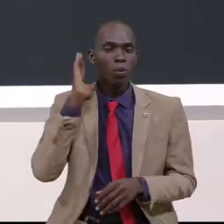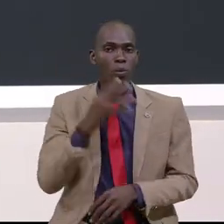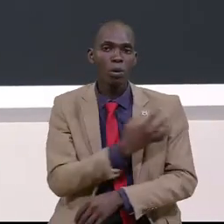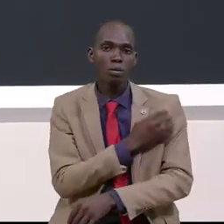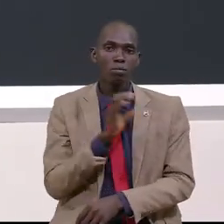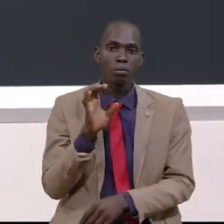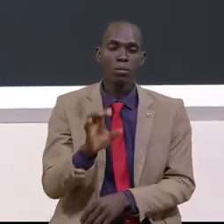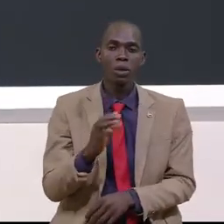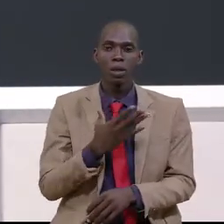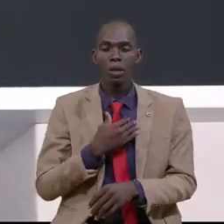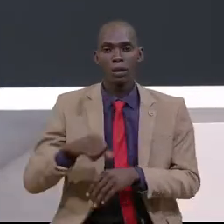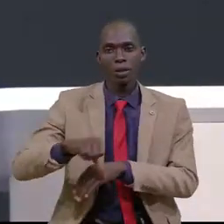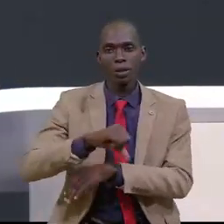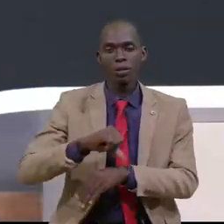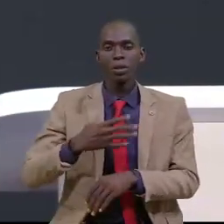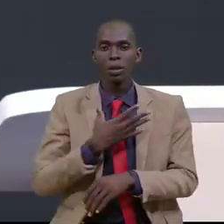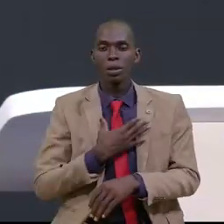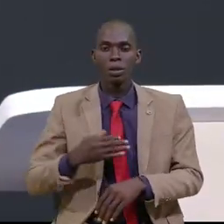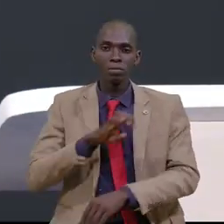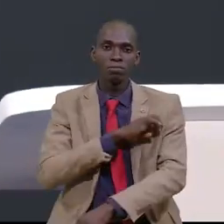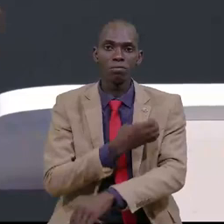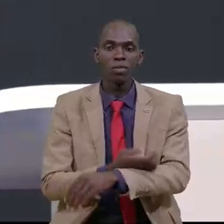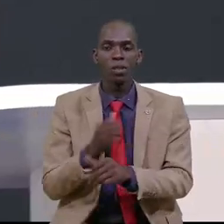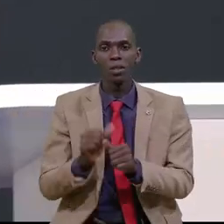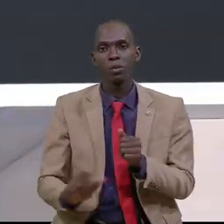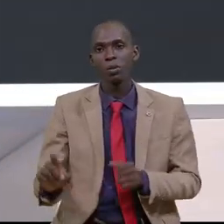la puissance, l'onction et l'énergie